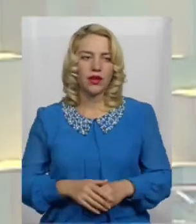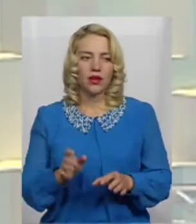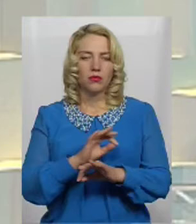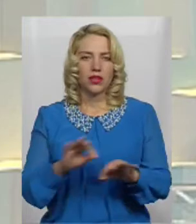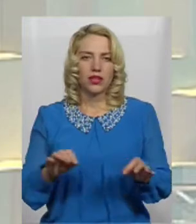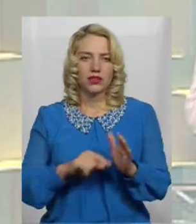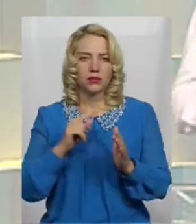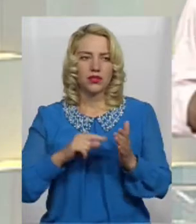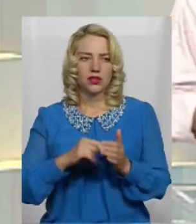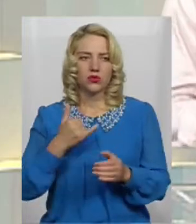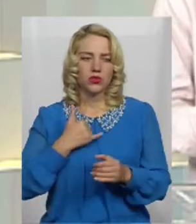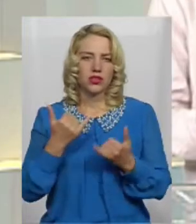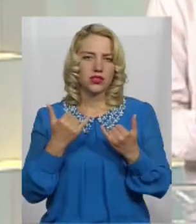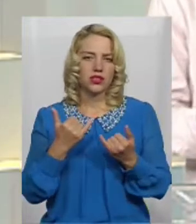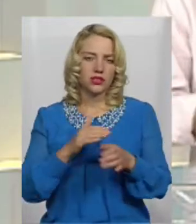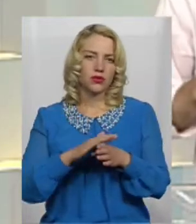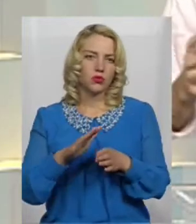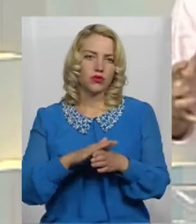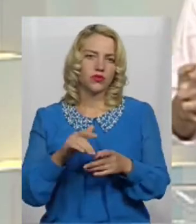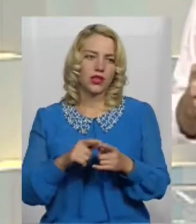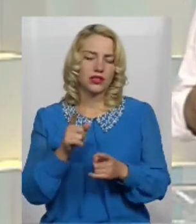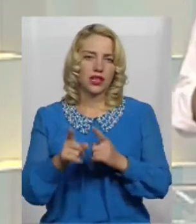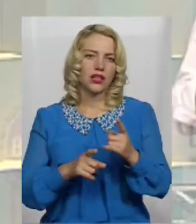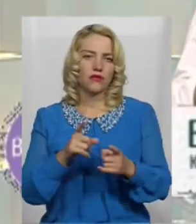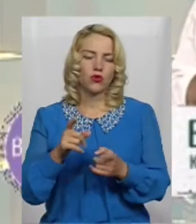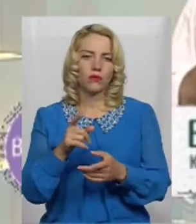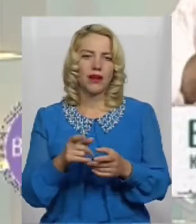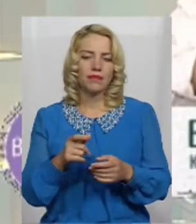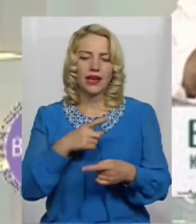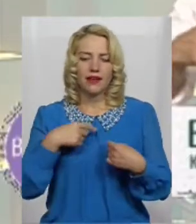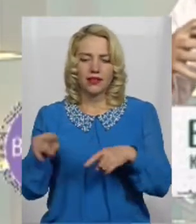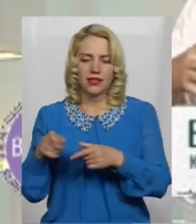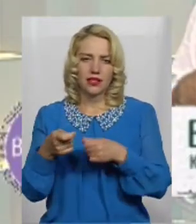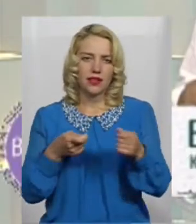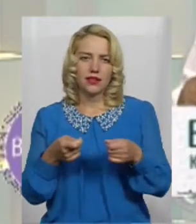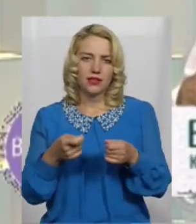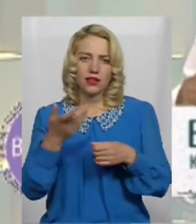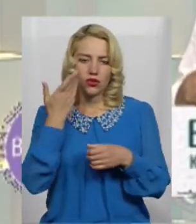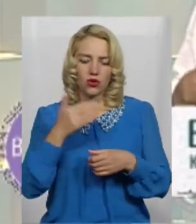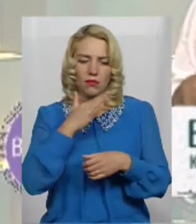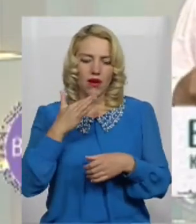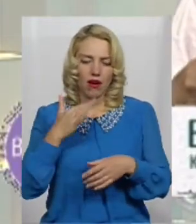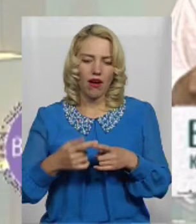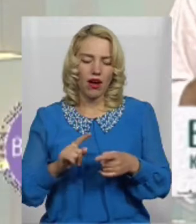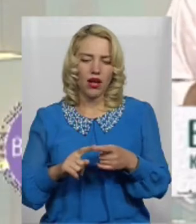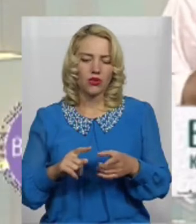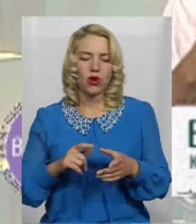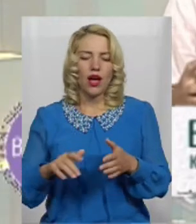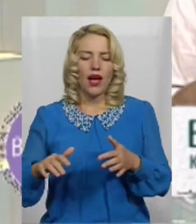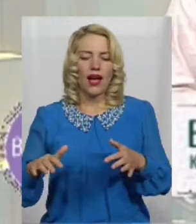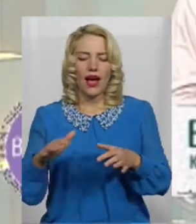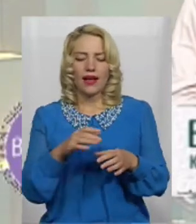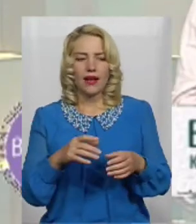Прекрасне запитання. У нас зараз відбувається реформа децентралізації, коли багато адміністративно-територіальних одиниць об'єднуються